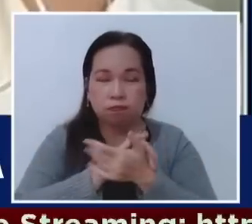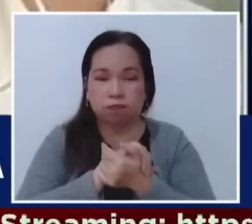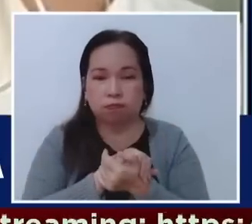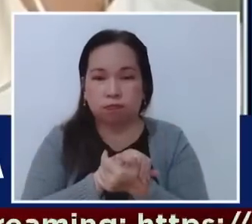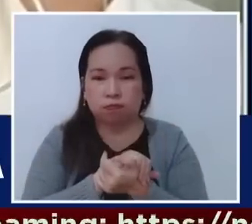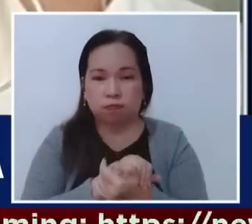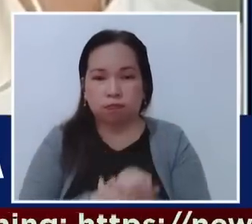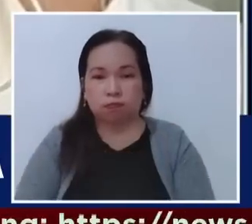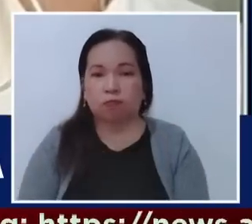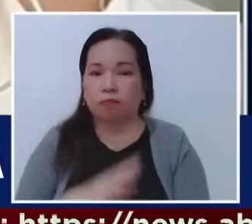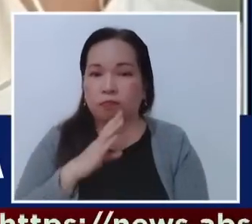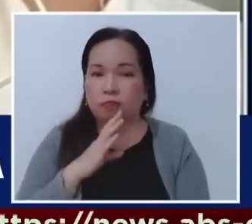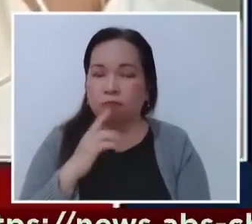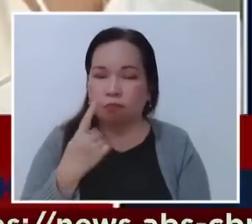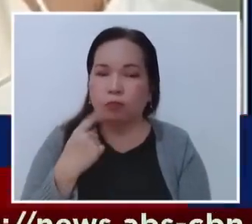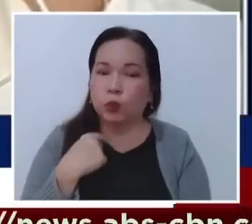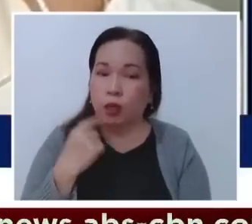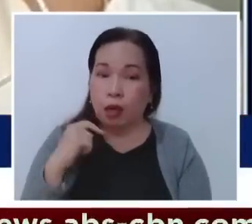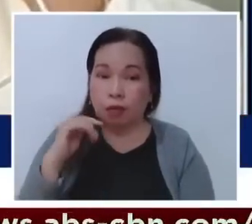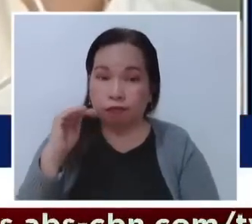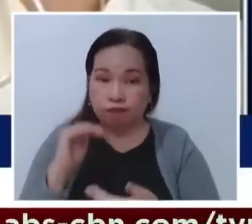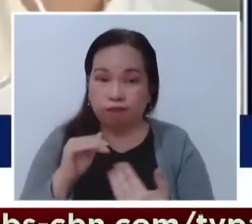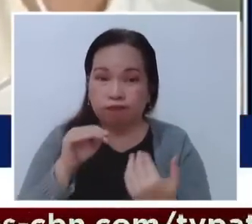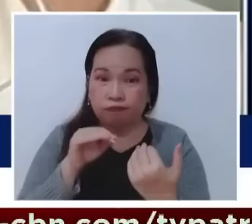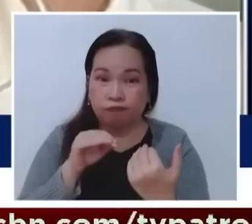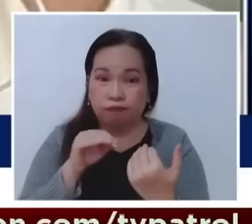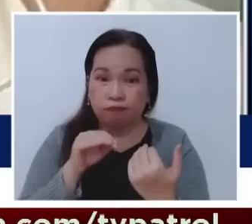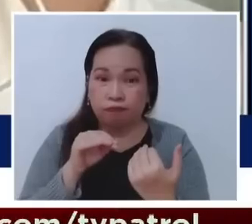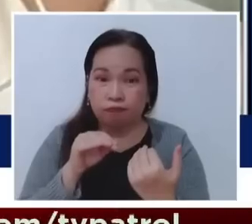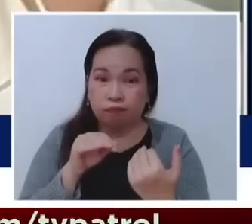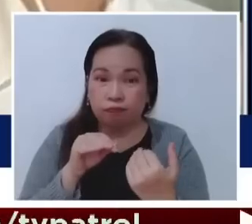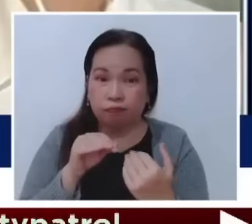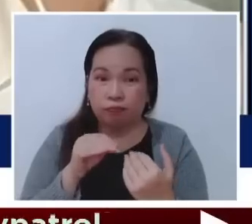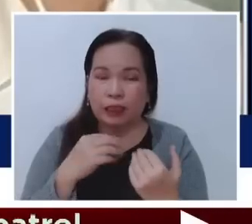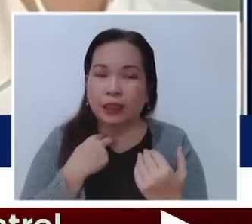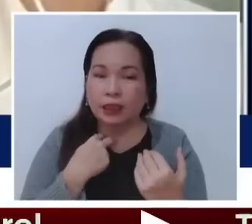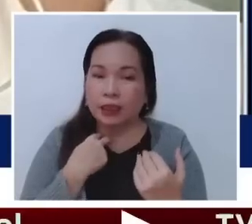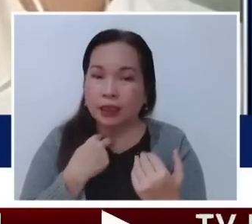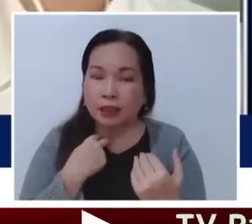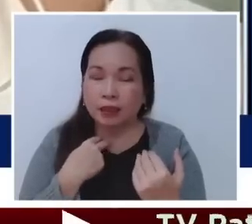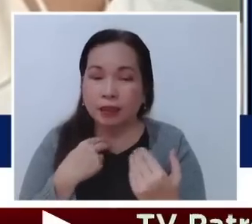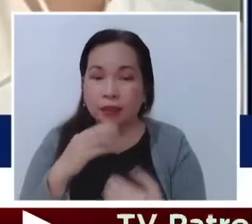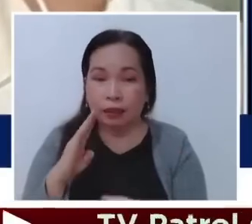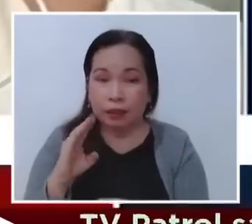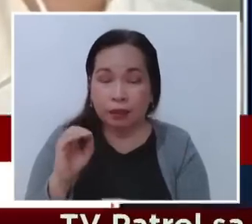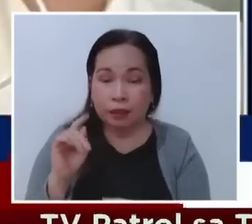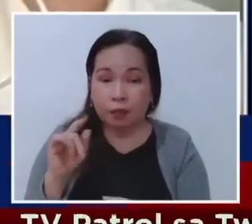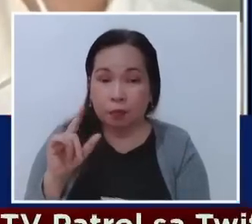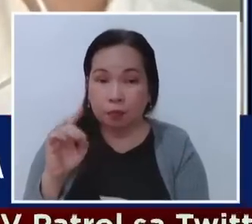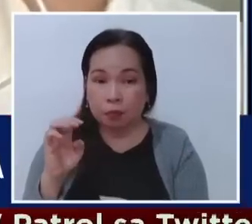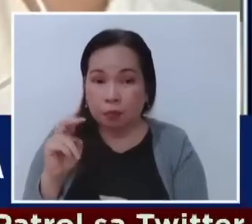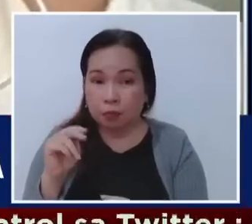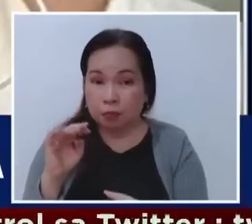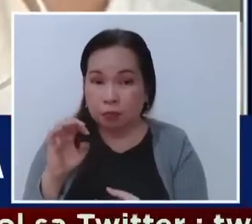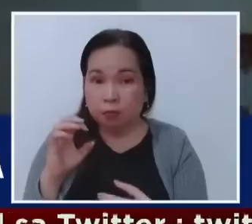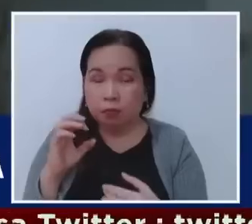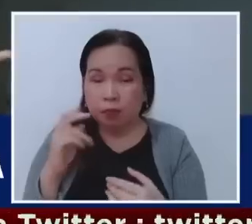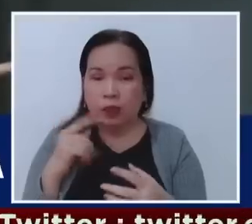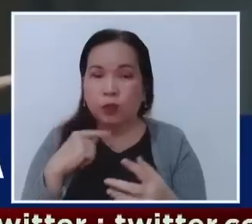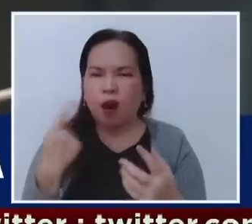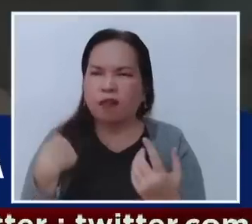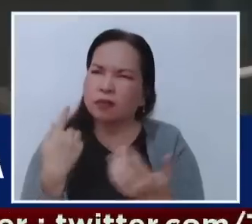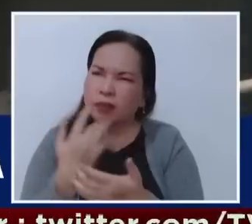So, nabawasan rin po ang mga bottleneck, at kung nakikita niyo po, may mga peak hours lang po